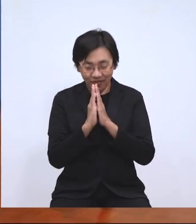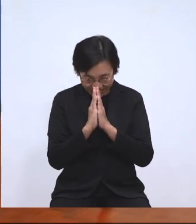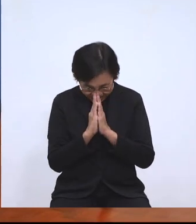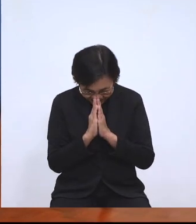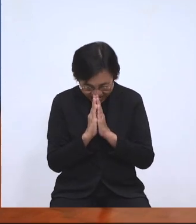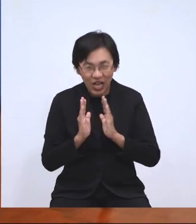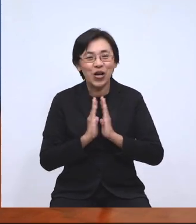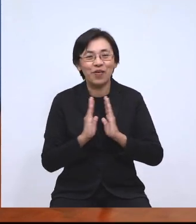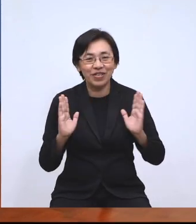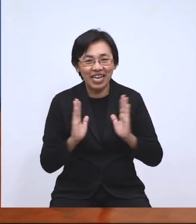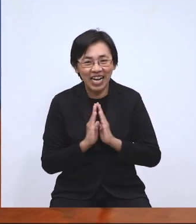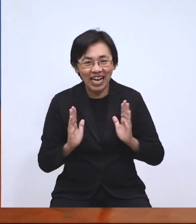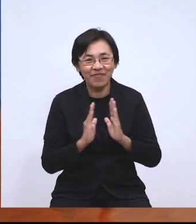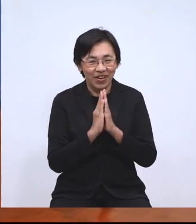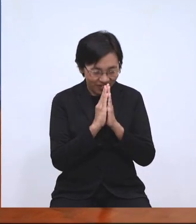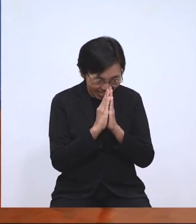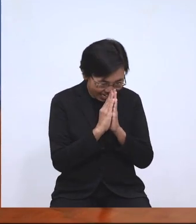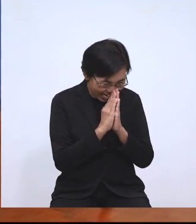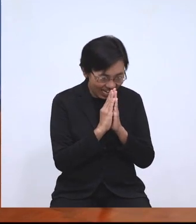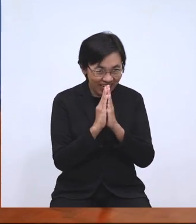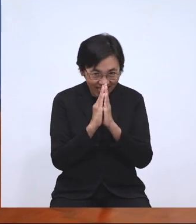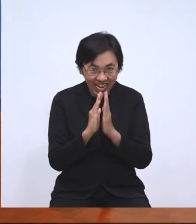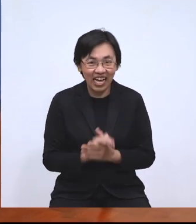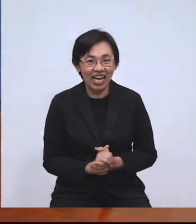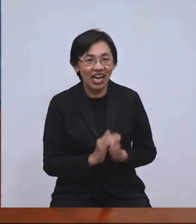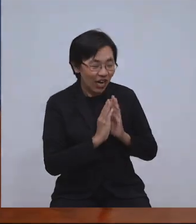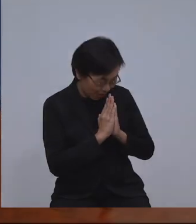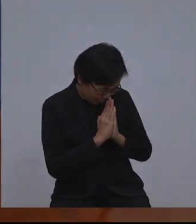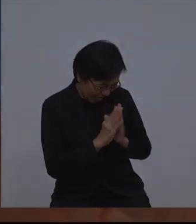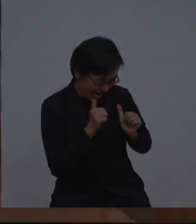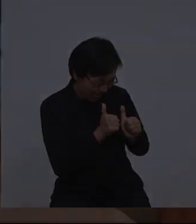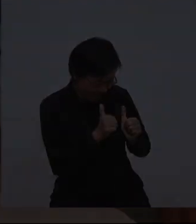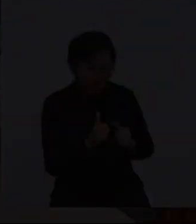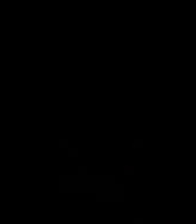าขอบคุณค่ะขอบคุณนะคะแม่ขอบคุณนะคะบอสขอบคุณนะครับเยี่ยมมาก